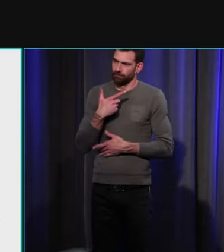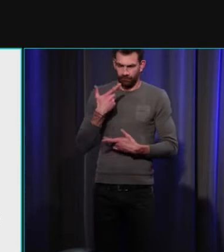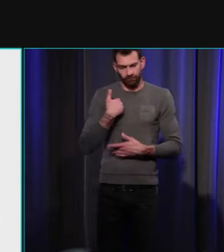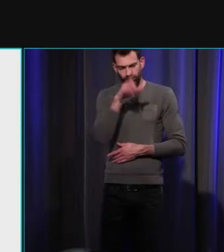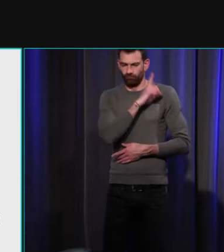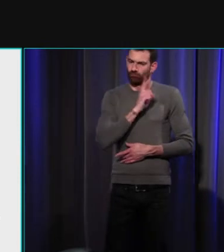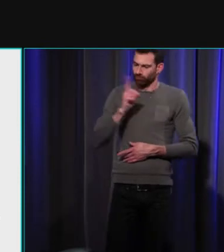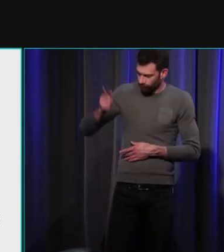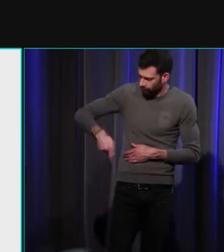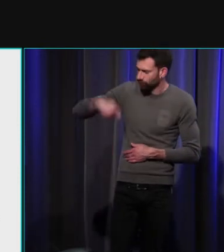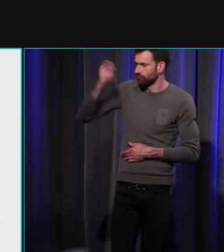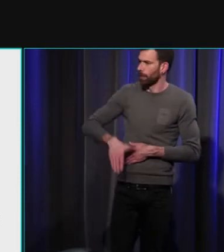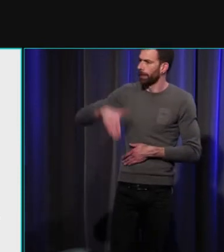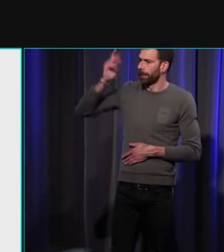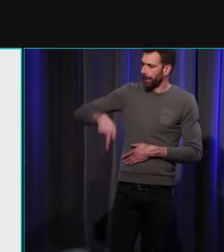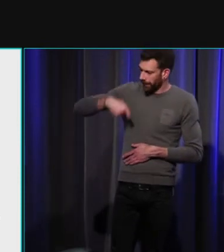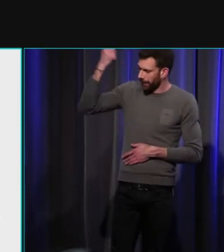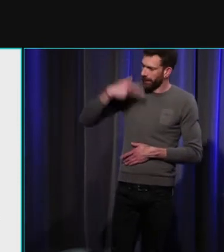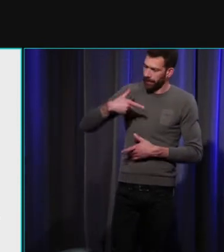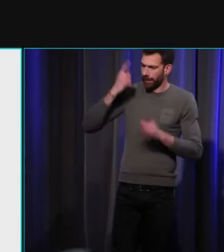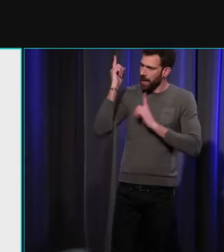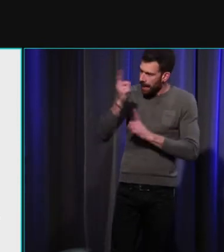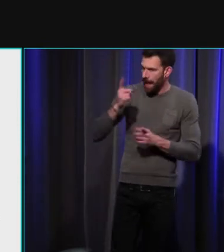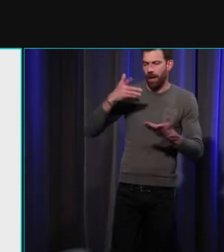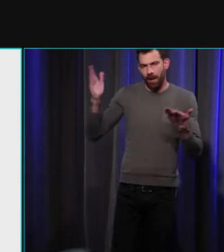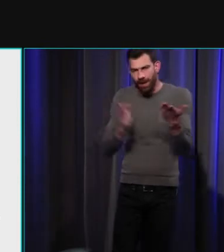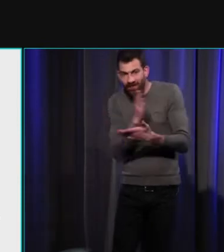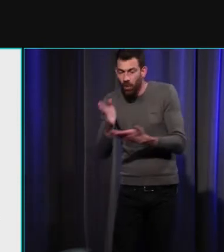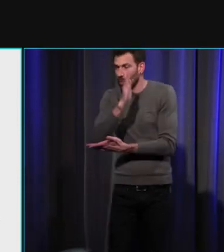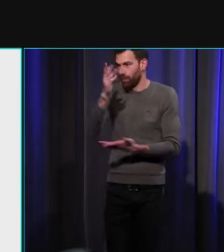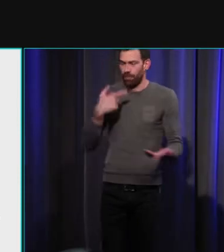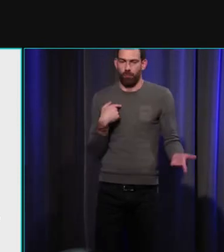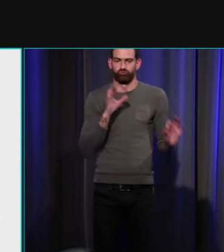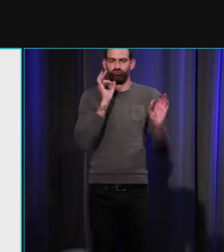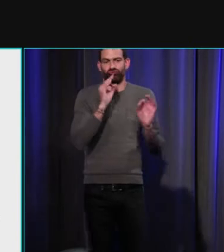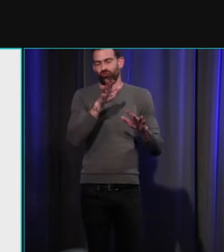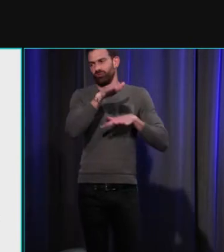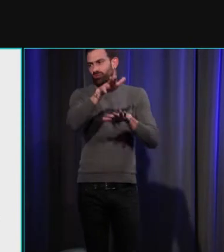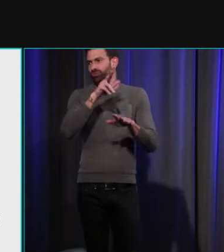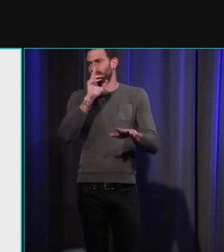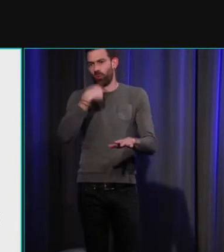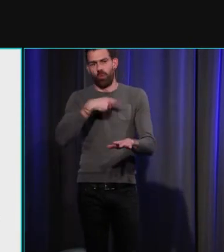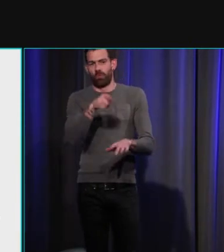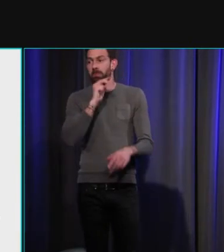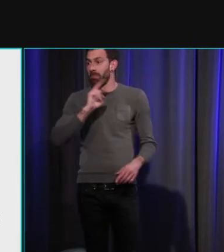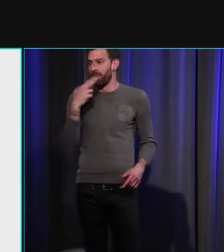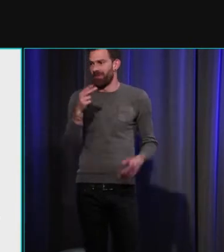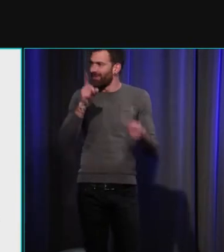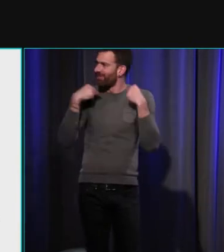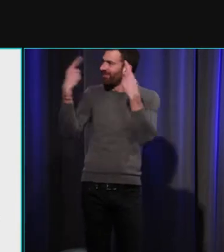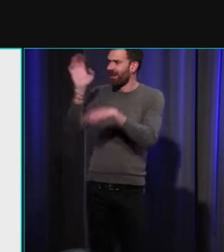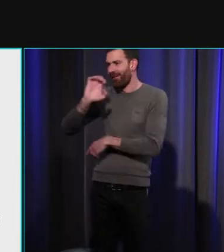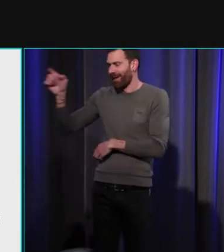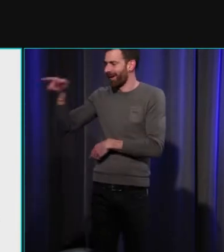j'étais du quai depuis ma jeunesse à la guerre al aventure quoi de meilleur d'aller à lorient cette exotique il ya des richesses il ya des belles